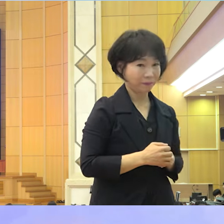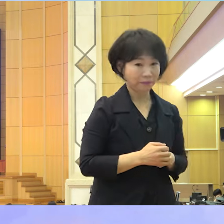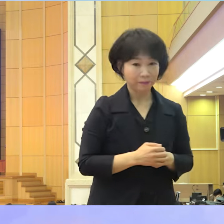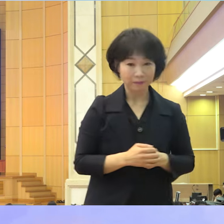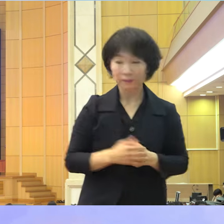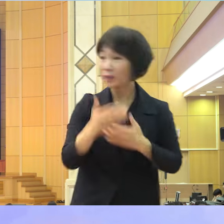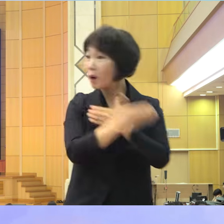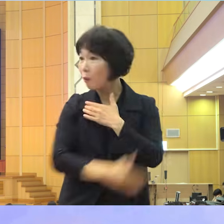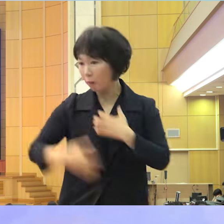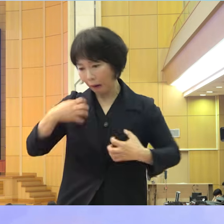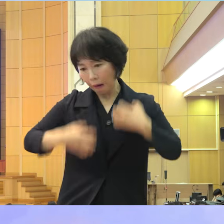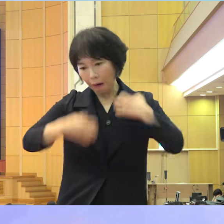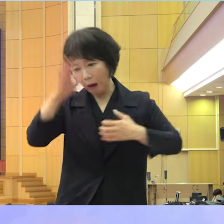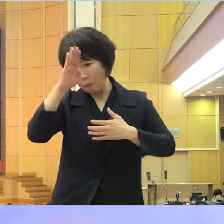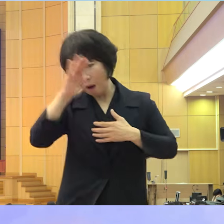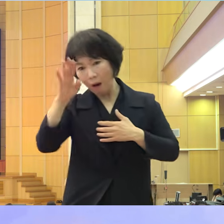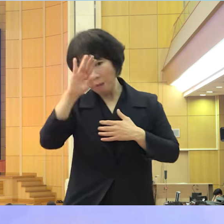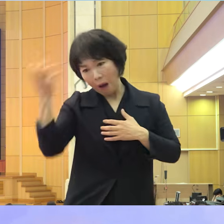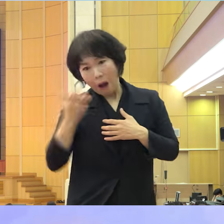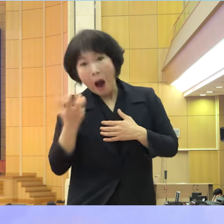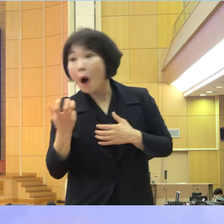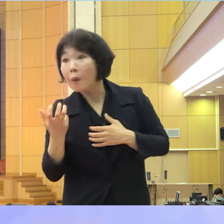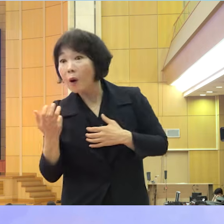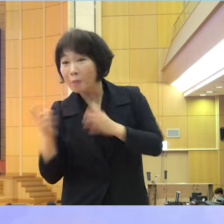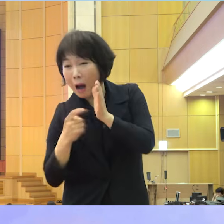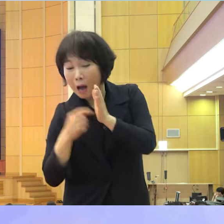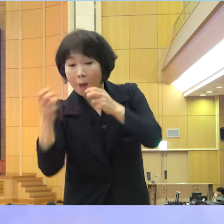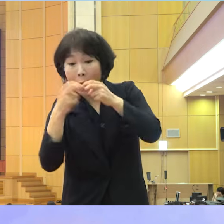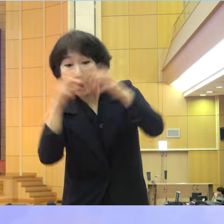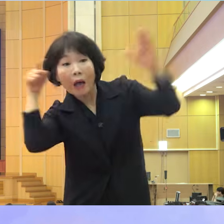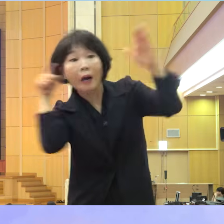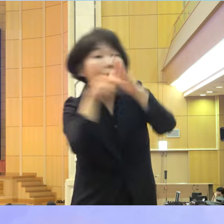하는 게 뭐냐? 검사하는 거예요. 검사.